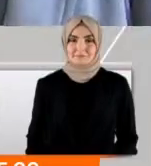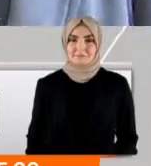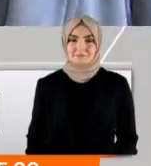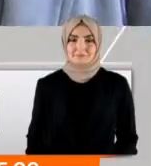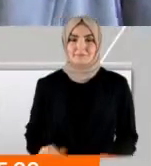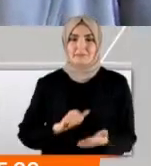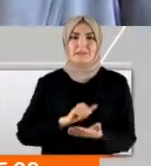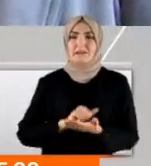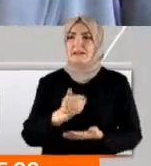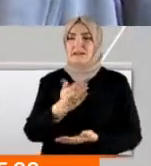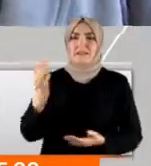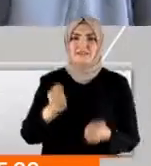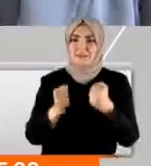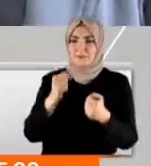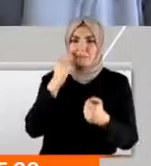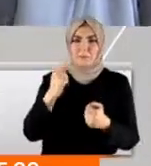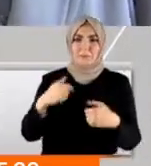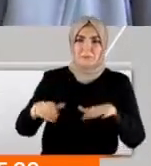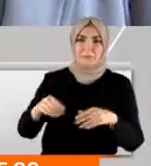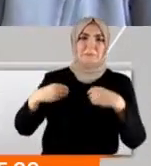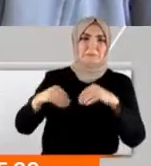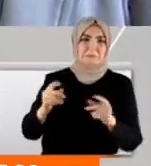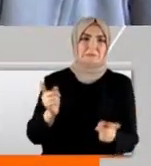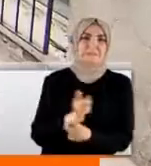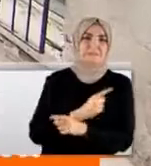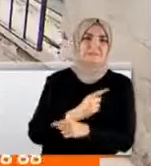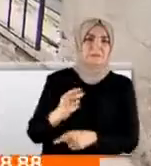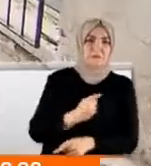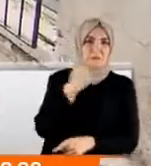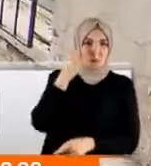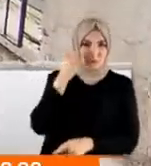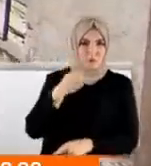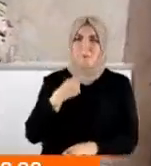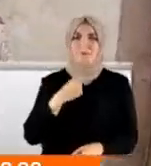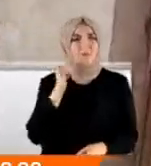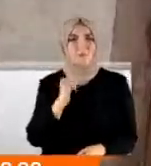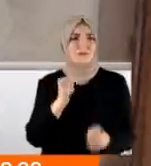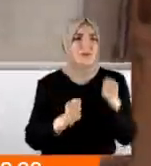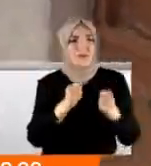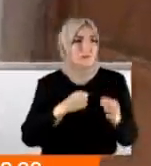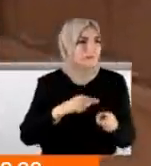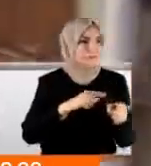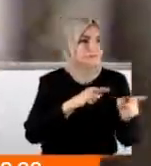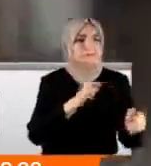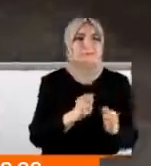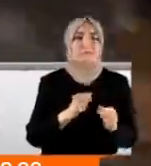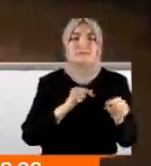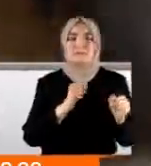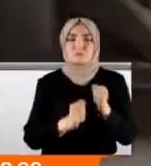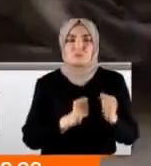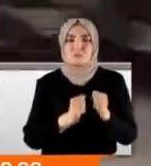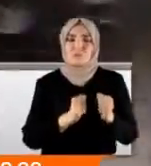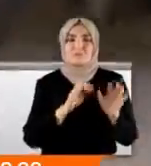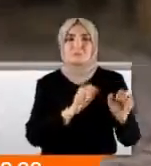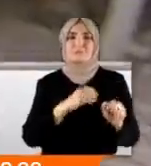Herkes bu arabalardan kurtulmaya çalışırken ben bu arabaların peşinden koşuyorum. 1950'lere, 60'lara, 70'lere ait hurdaya